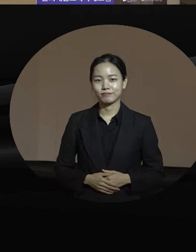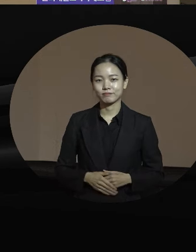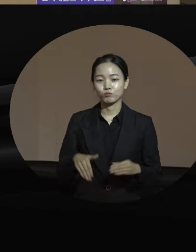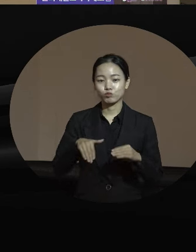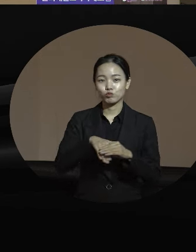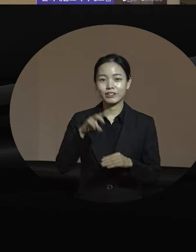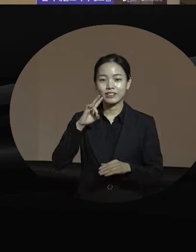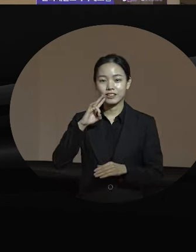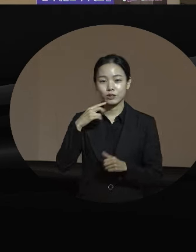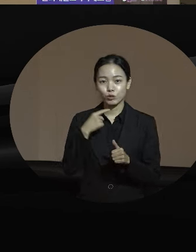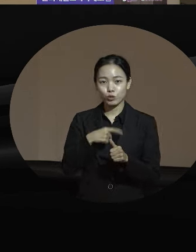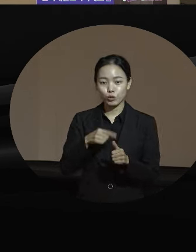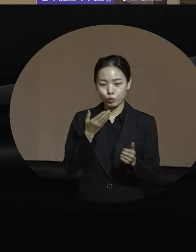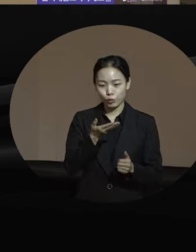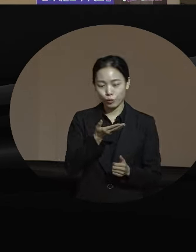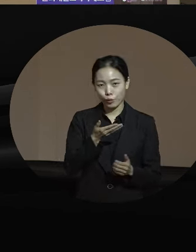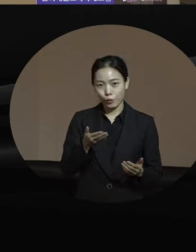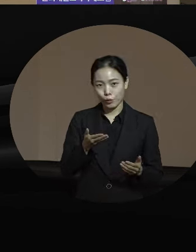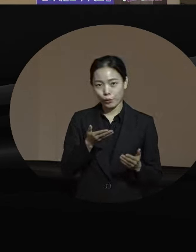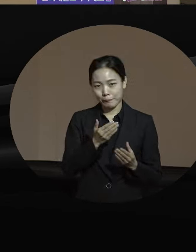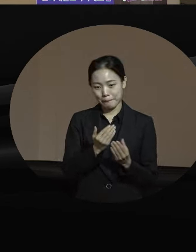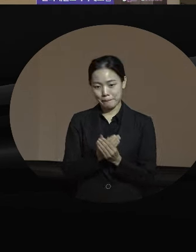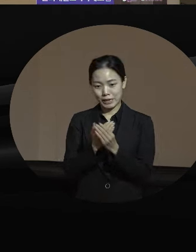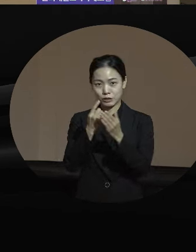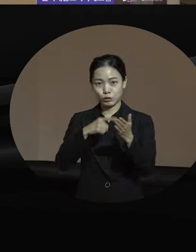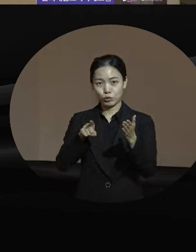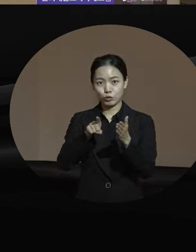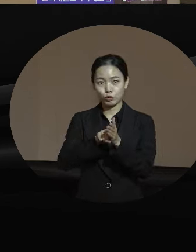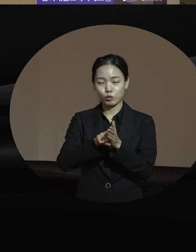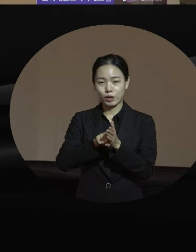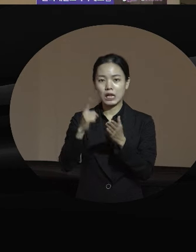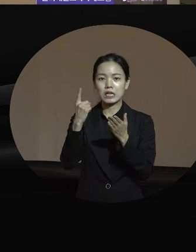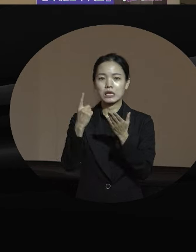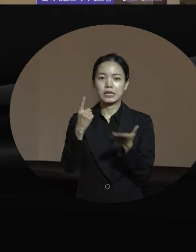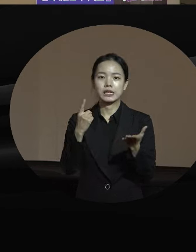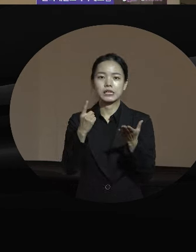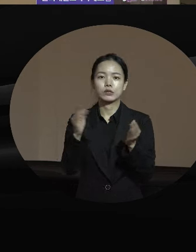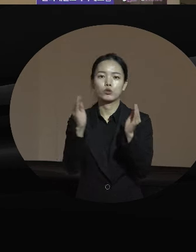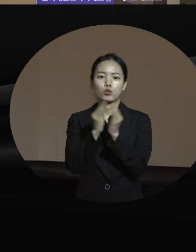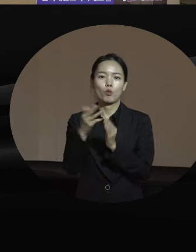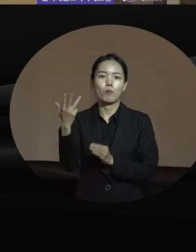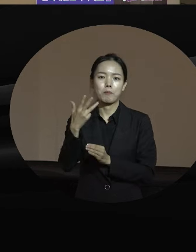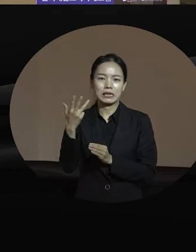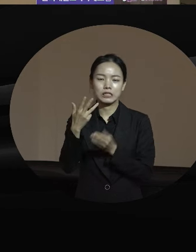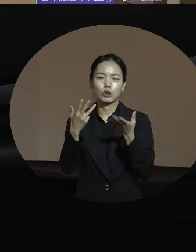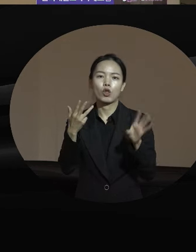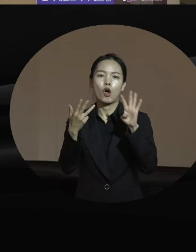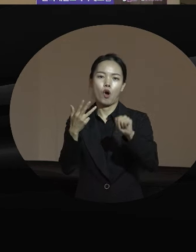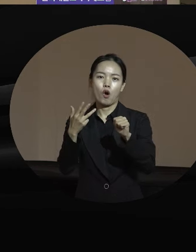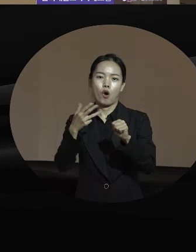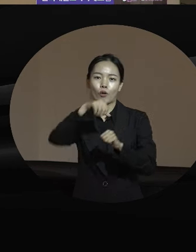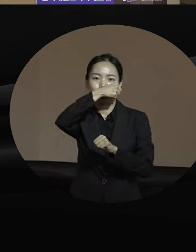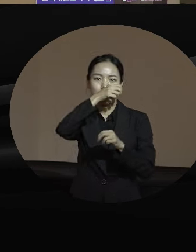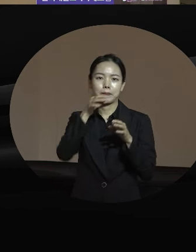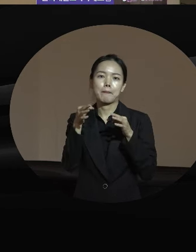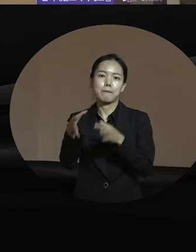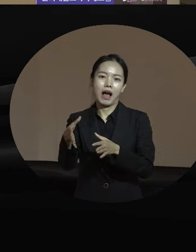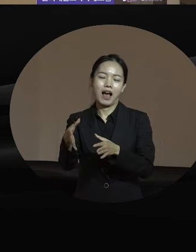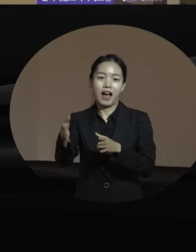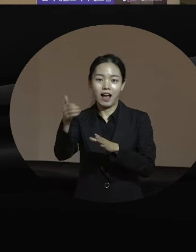교육 활성화를 위해서 국가 재정이 1조 8,200억 원 투입되었고요. 그 결과 국민 3,400만